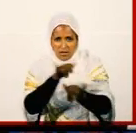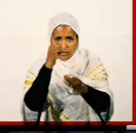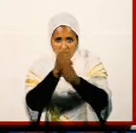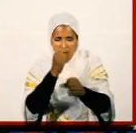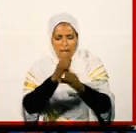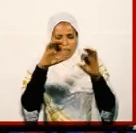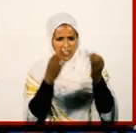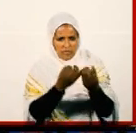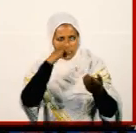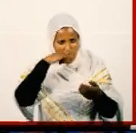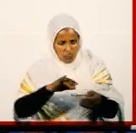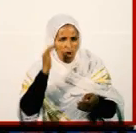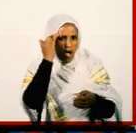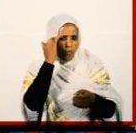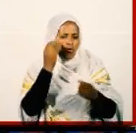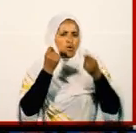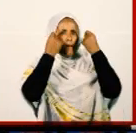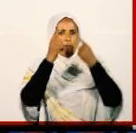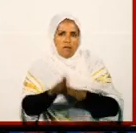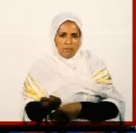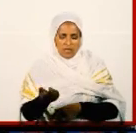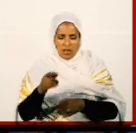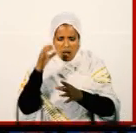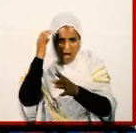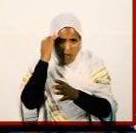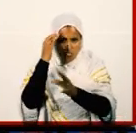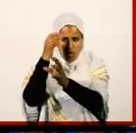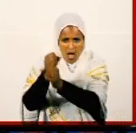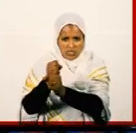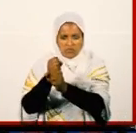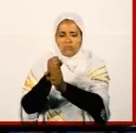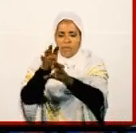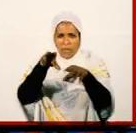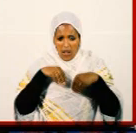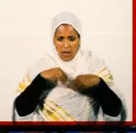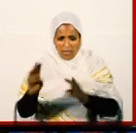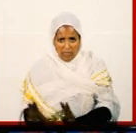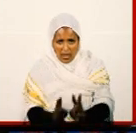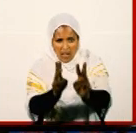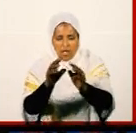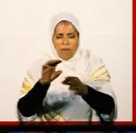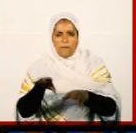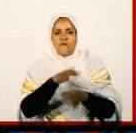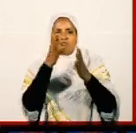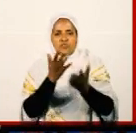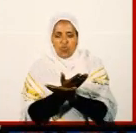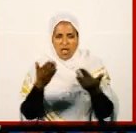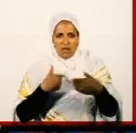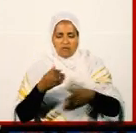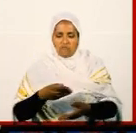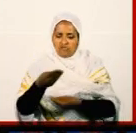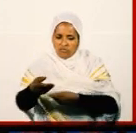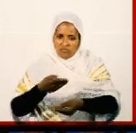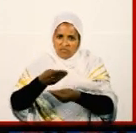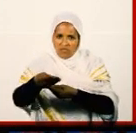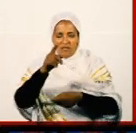እያደረጉ ቤተሰብ ህፃናቱን የህፃናቱ አይምሮ በሚገባውና መያዝ በሚችልበት አይምሯቸው በሚቀበልበት መንገድ መንፈሳዊ ነገር